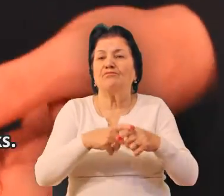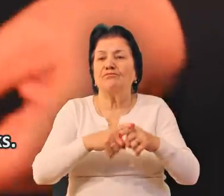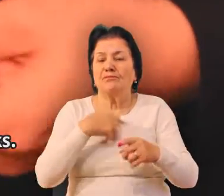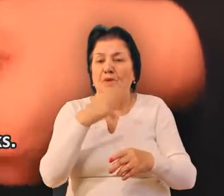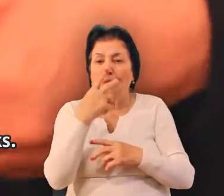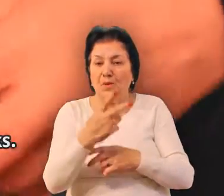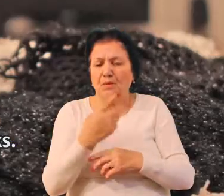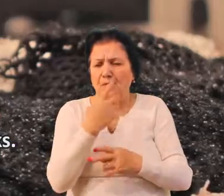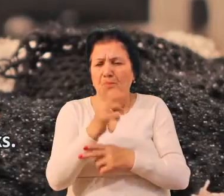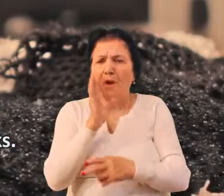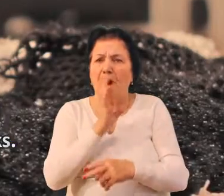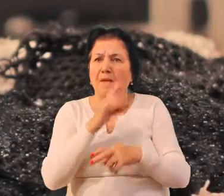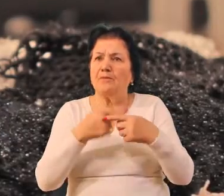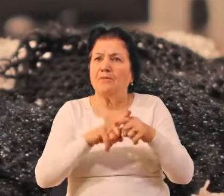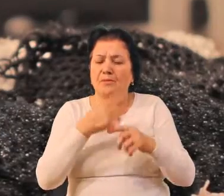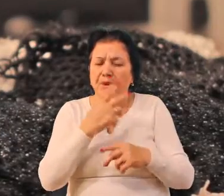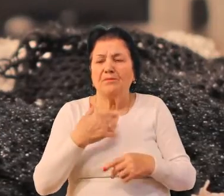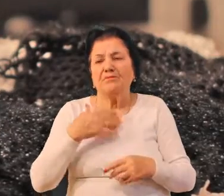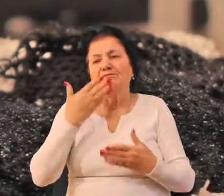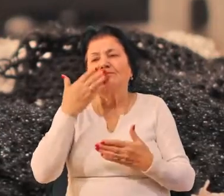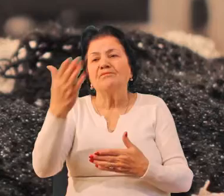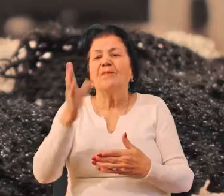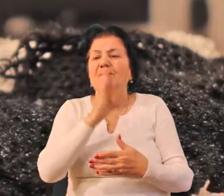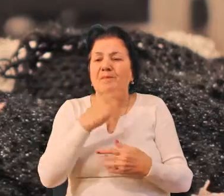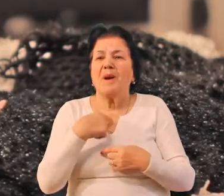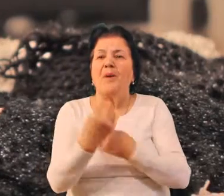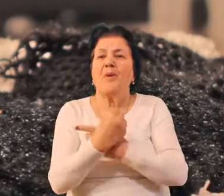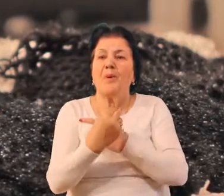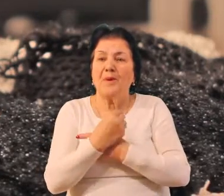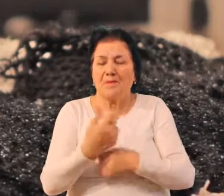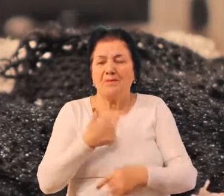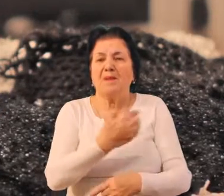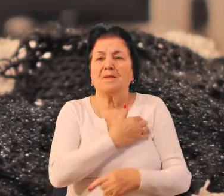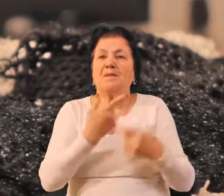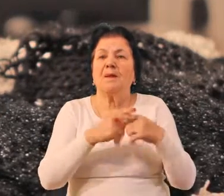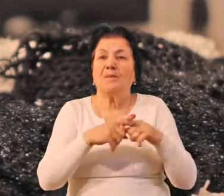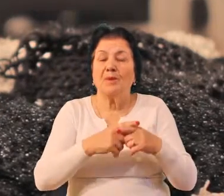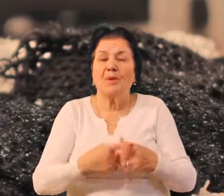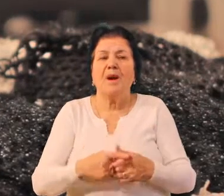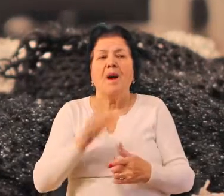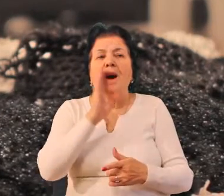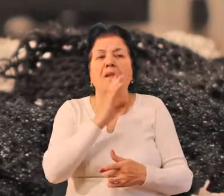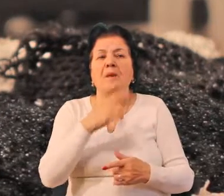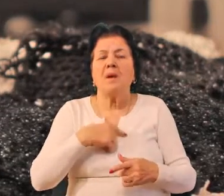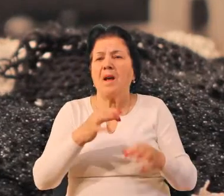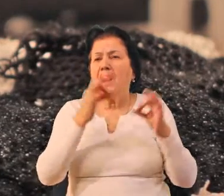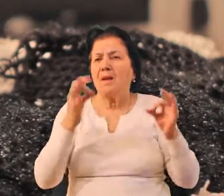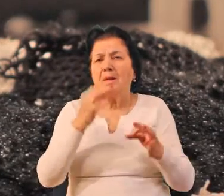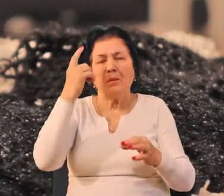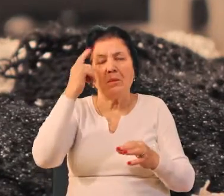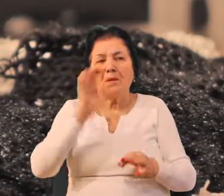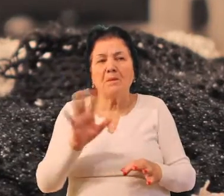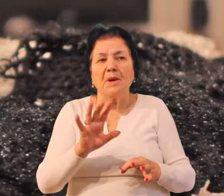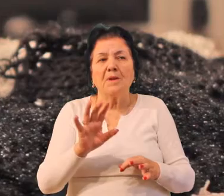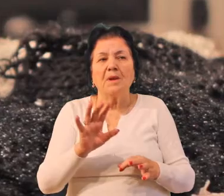milləri gördüm. Gördüm, corab toxuyur. Dedim, ana, mənə də öyrət, mən də istəyirəm. Anam mənə heç belə bildirmədi ki,